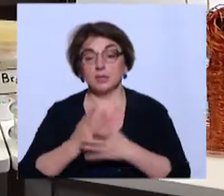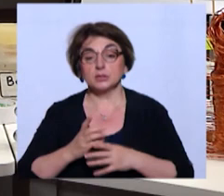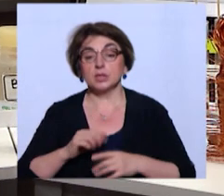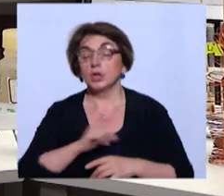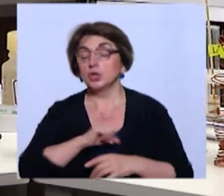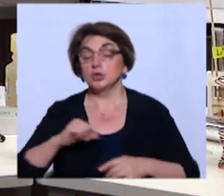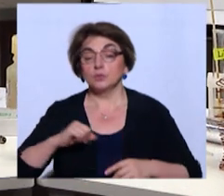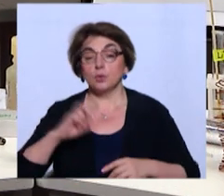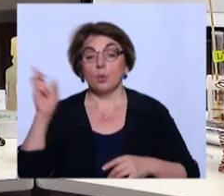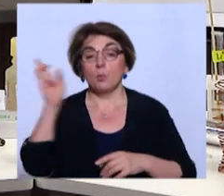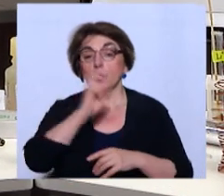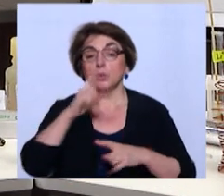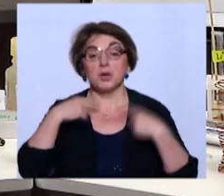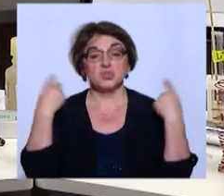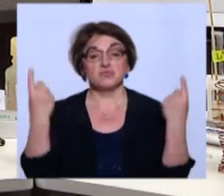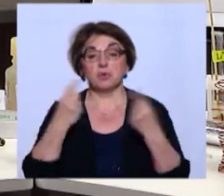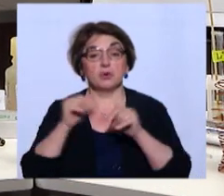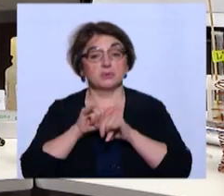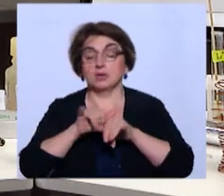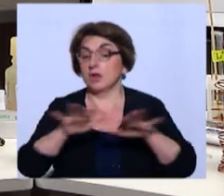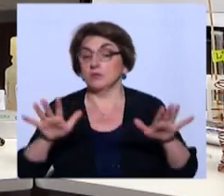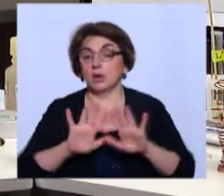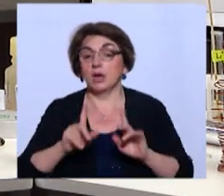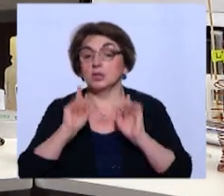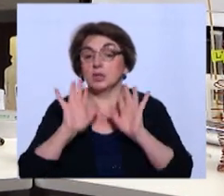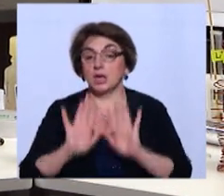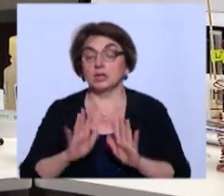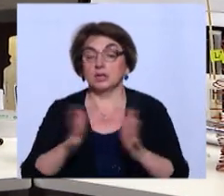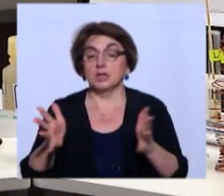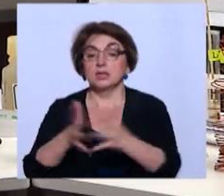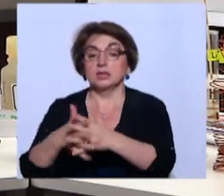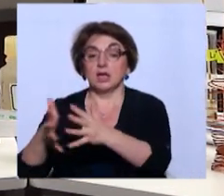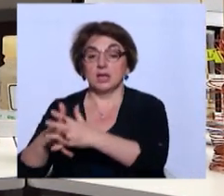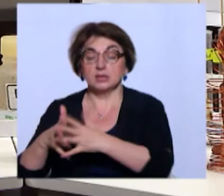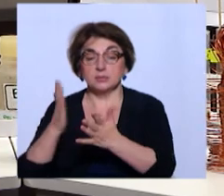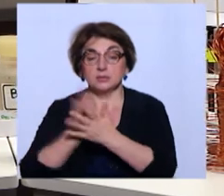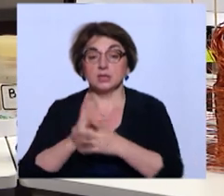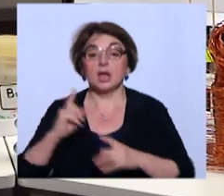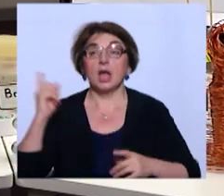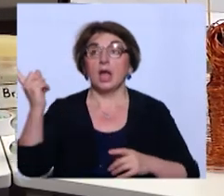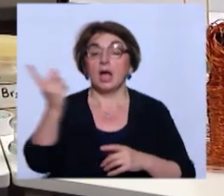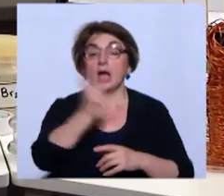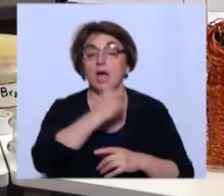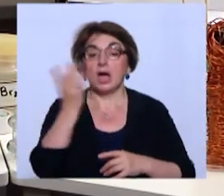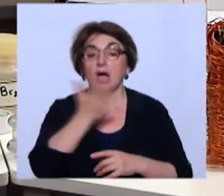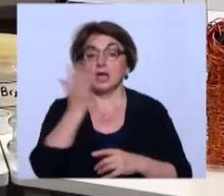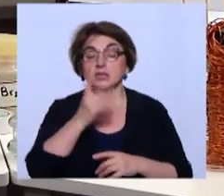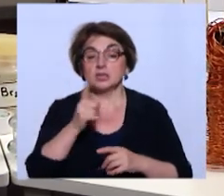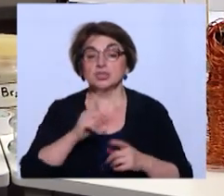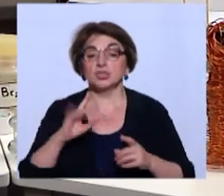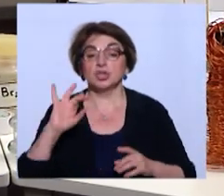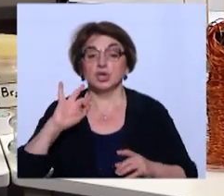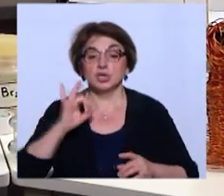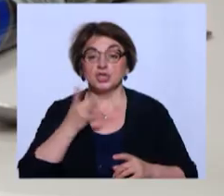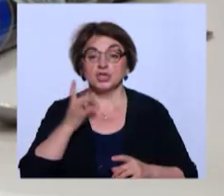არ არიან გავრცელებულები, მხოლოდ ნაერთების სახით. და გარდა ამისა, ჰაერზე ისინი იჟანგებიან, ამიტომაც მოთავსებული